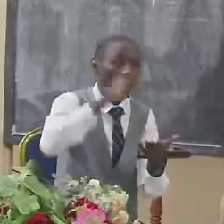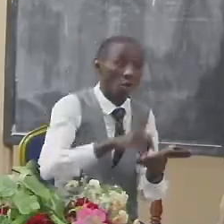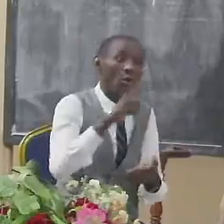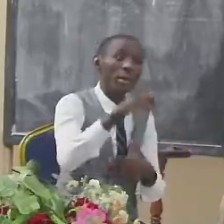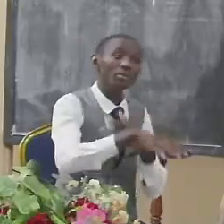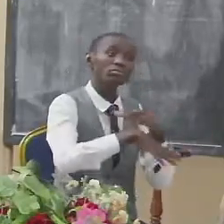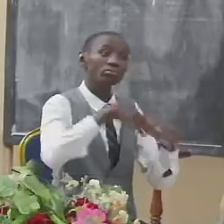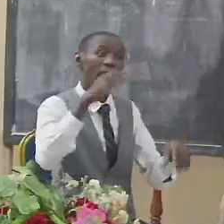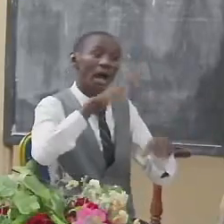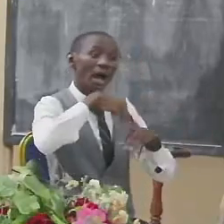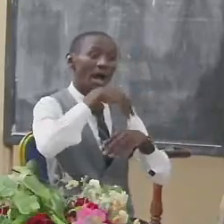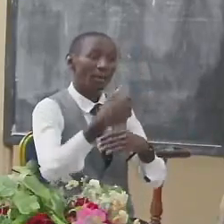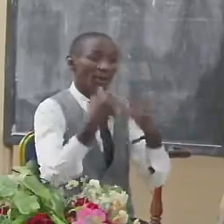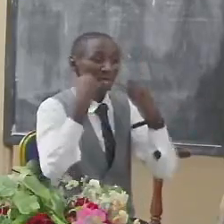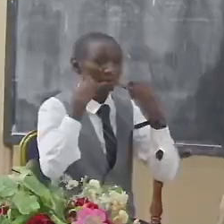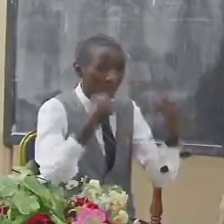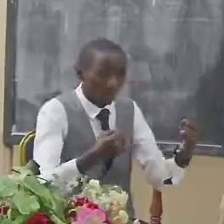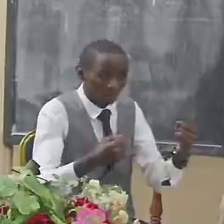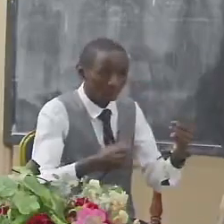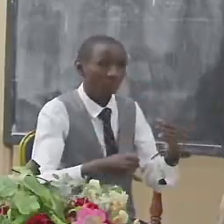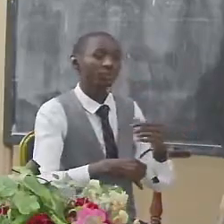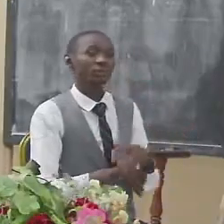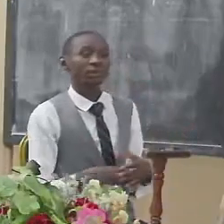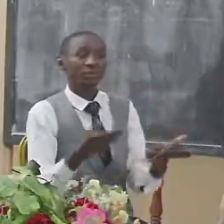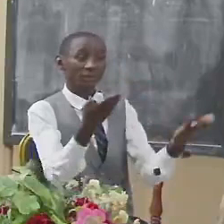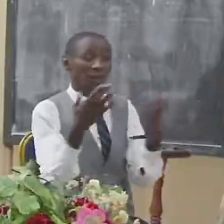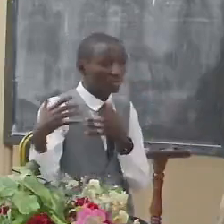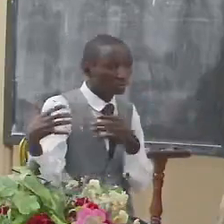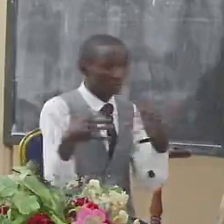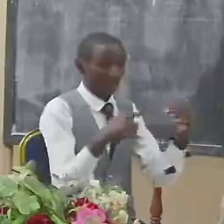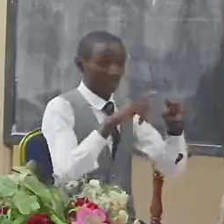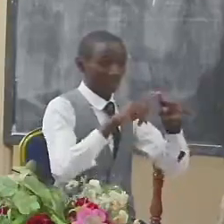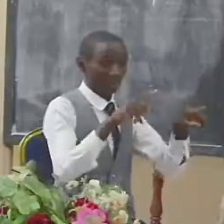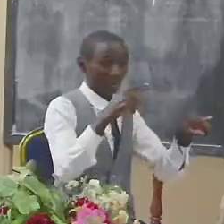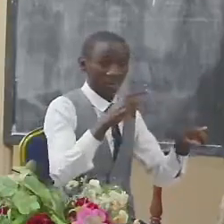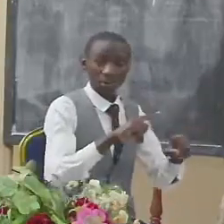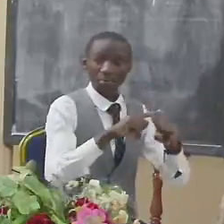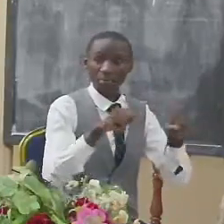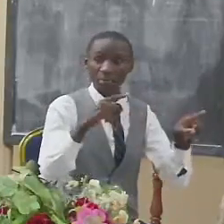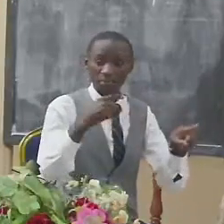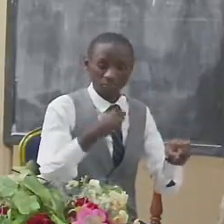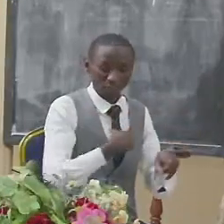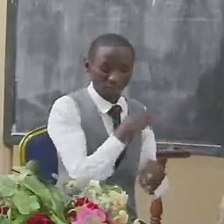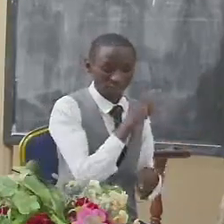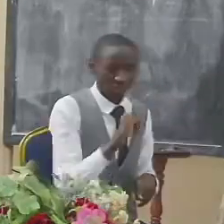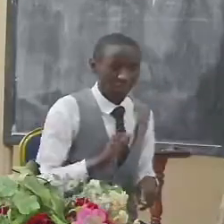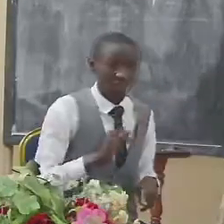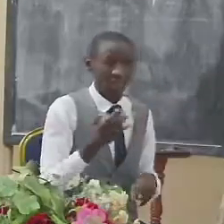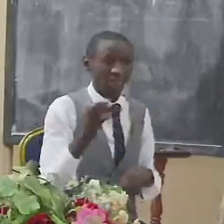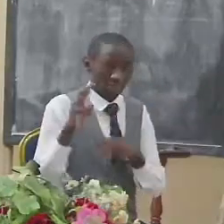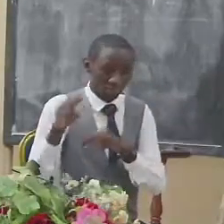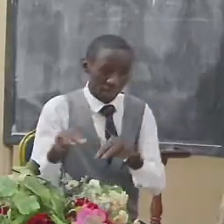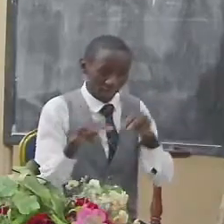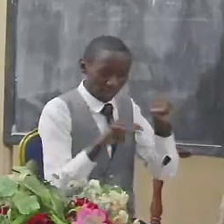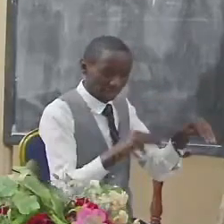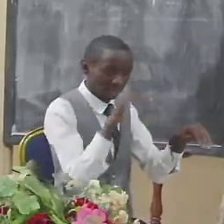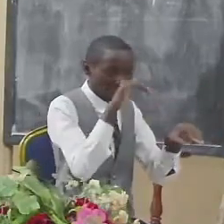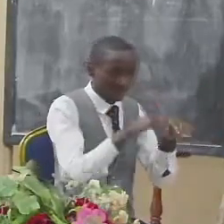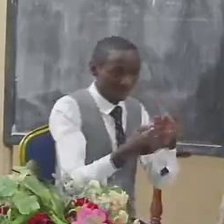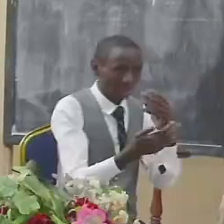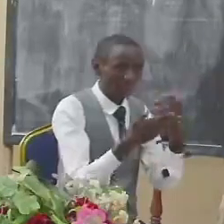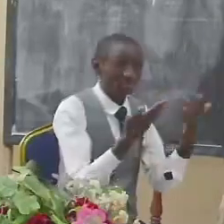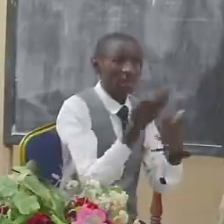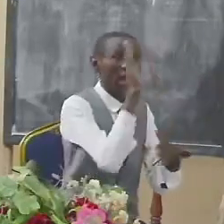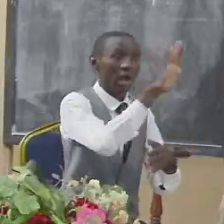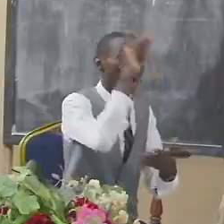Utaenda. Tu vas lui dire. Utamwambia. Il va les combattre. Naye atapigana naye. Je les ai mis. Nimewaweka. Dans sa main. Katika mikono yake.